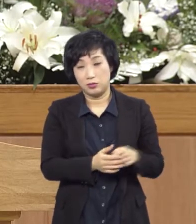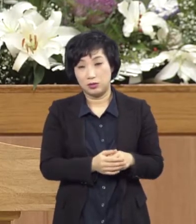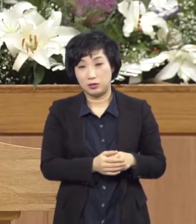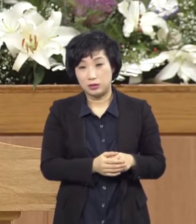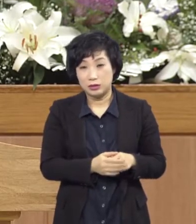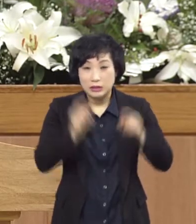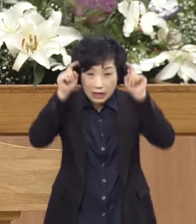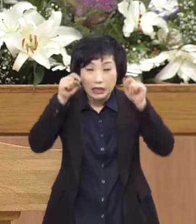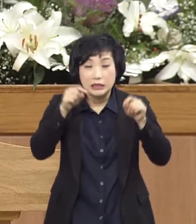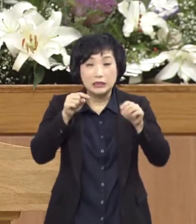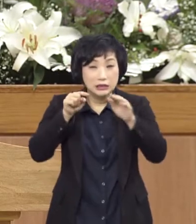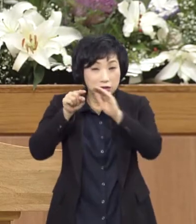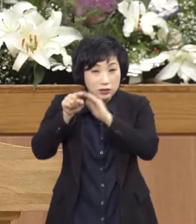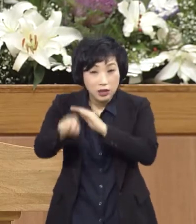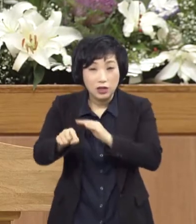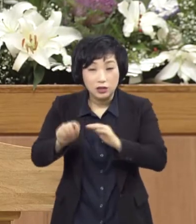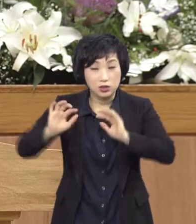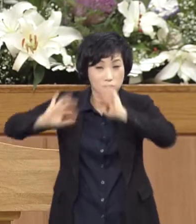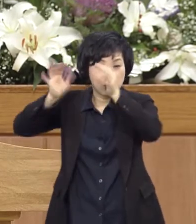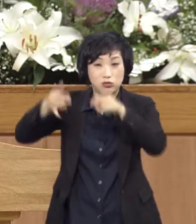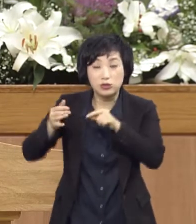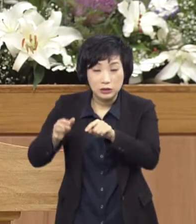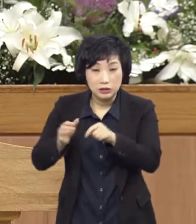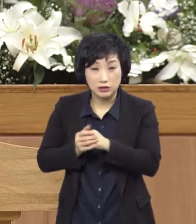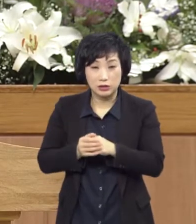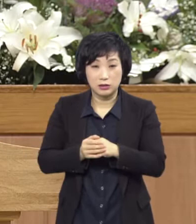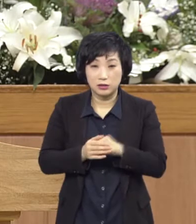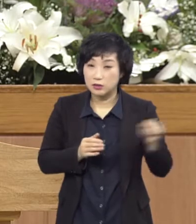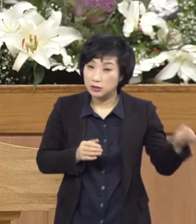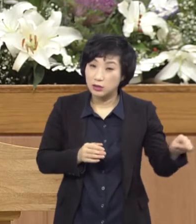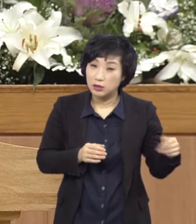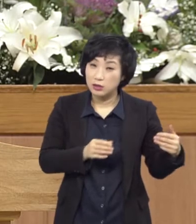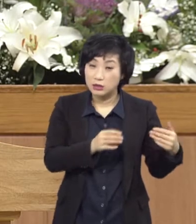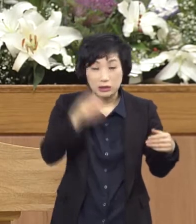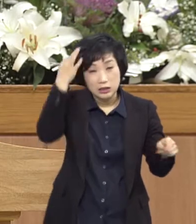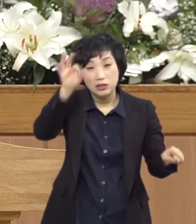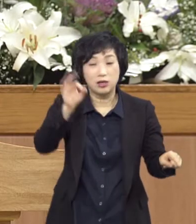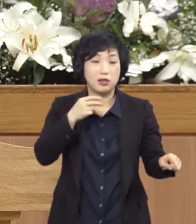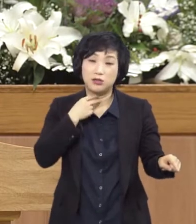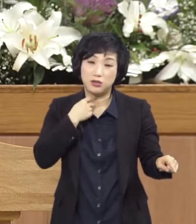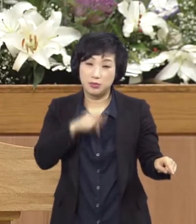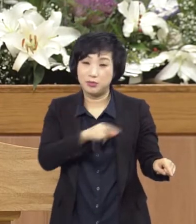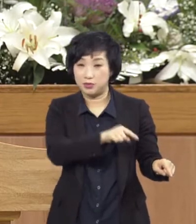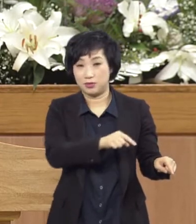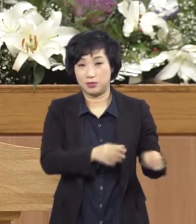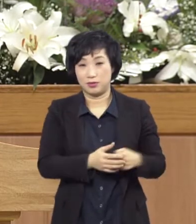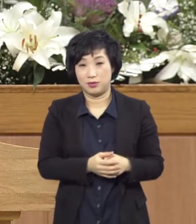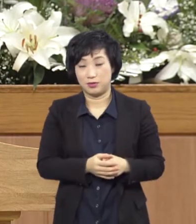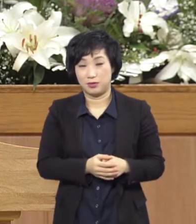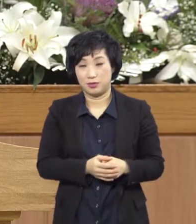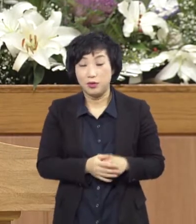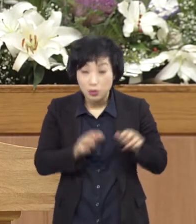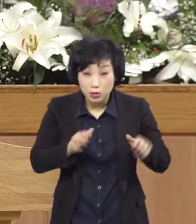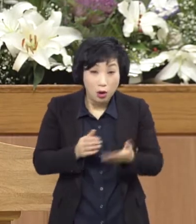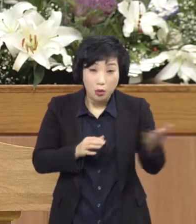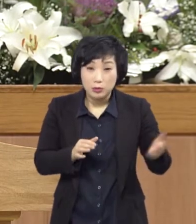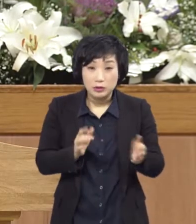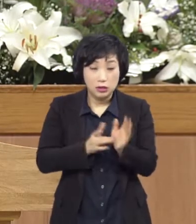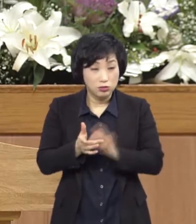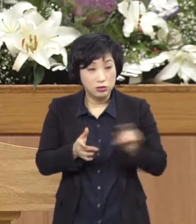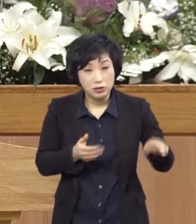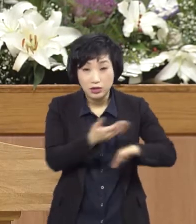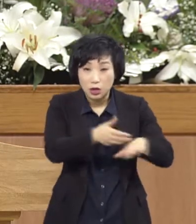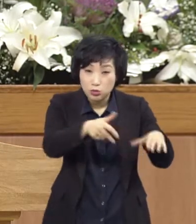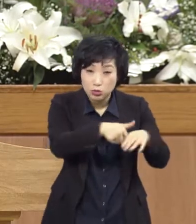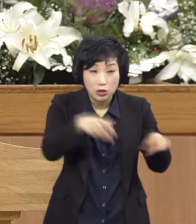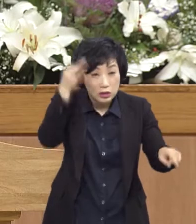양이 들어가는 천국이라는 신령한 문으로 인정한 사실이 없어요. 단 한 번도 인정한 사실이